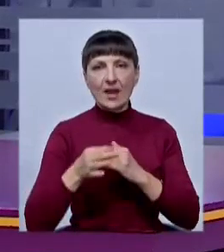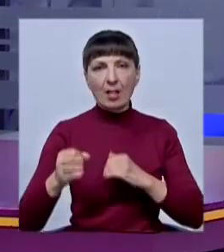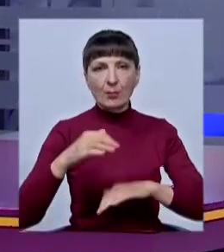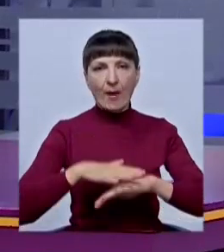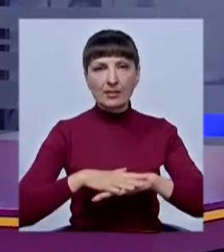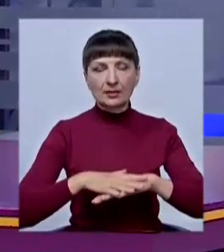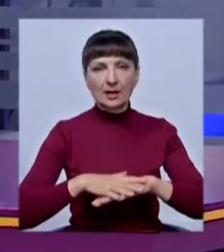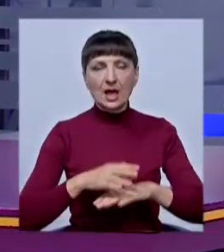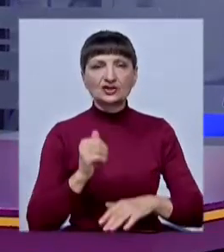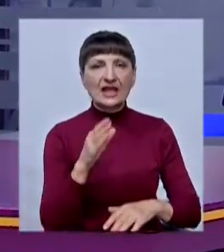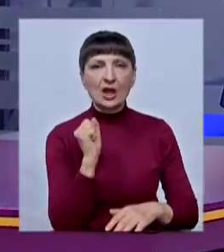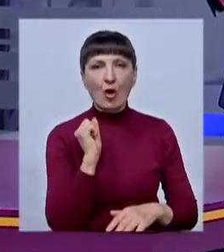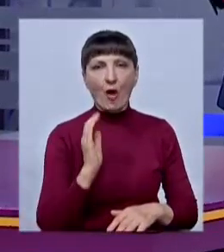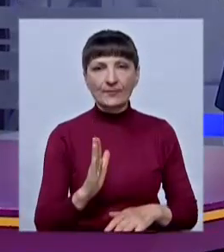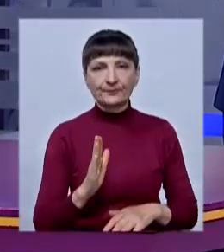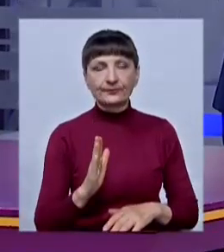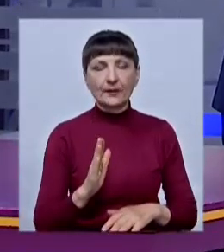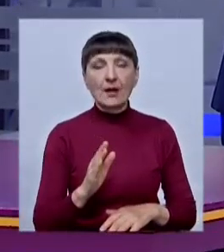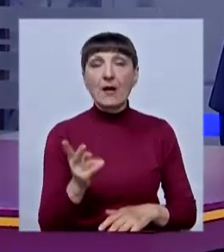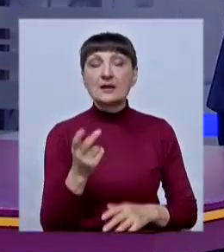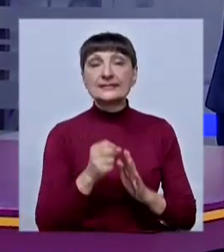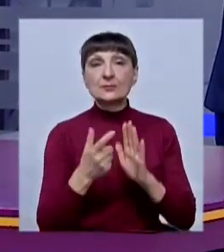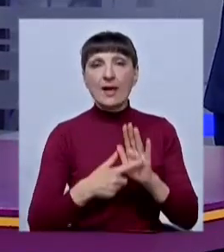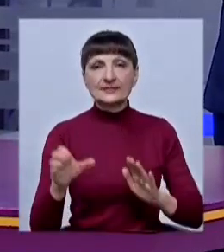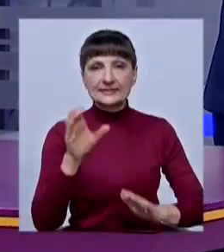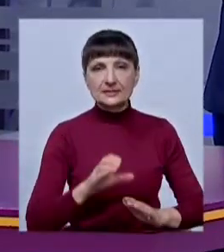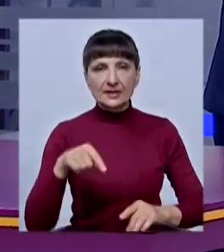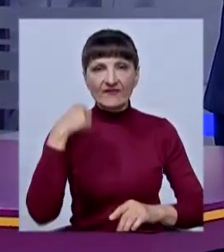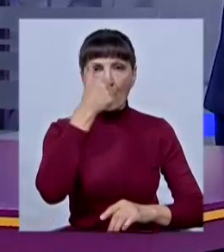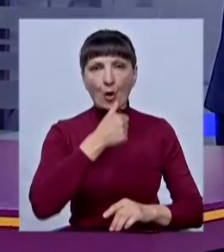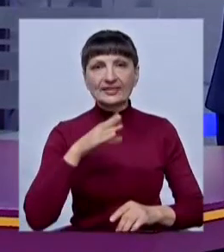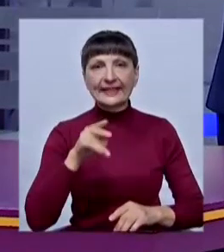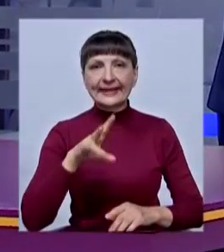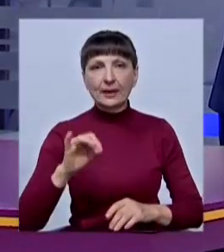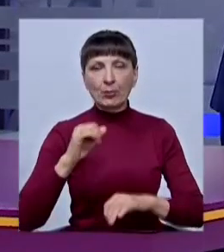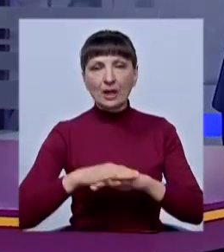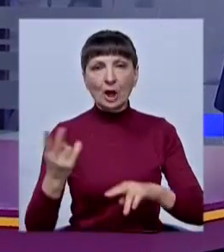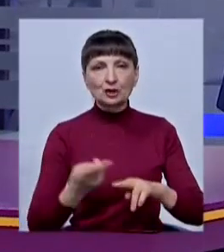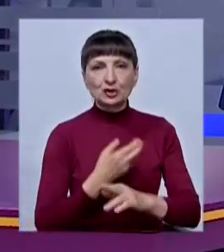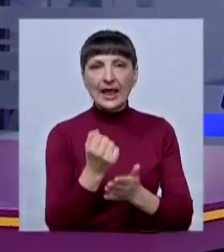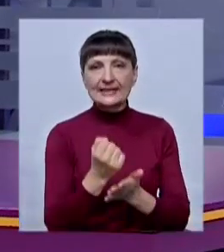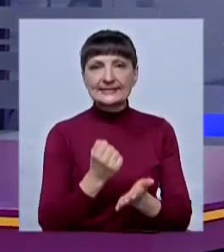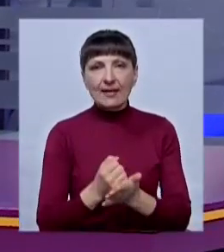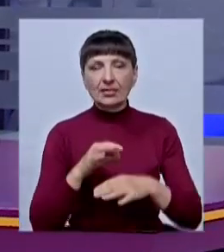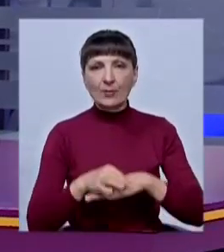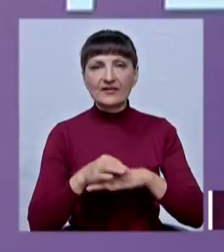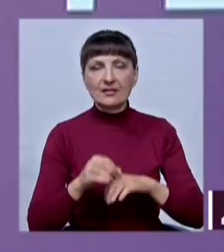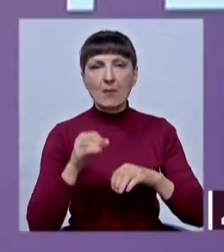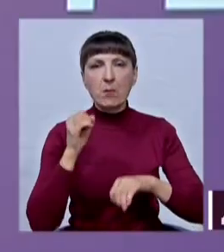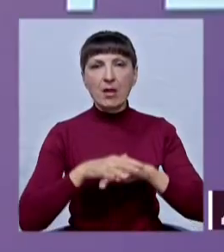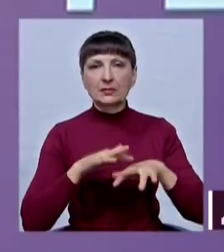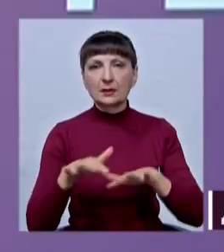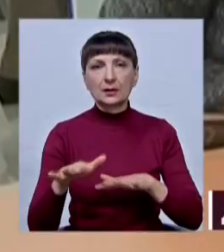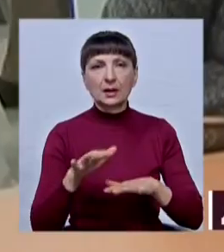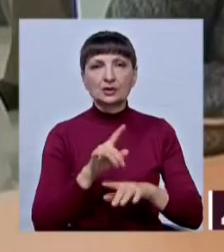a set садыков напомню что 17 сентября этого года тенгри банк лишили лицензии на проведение банковских и иных